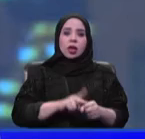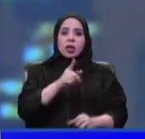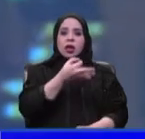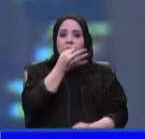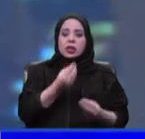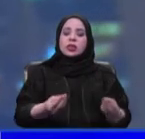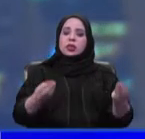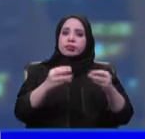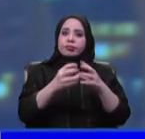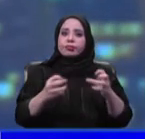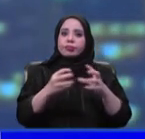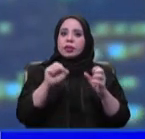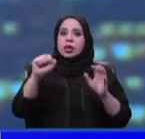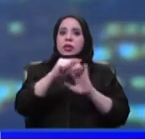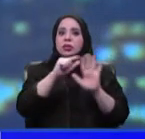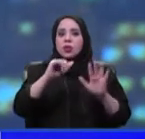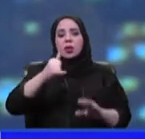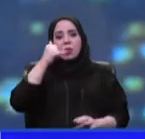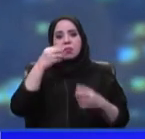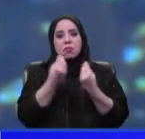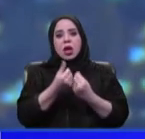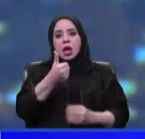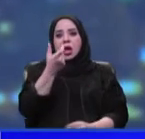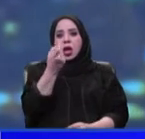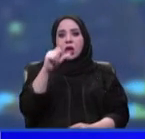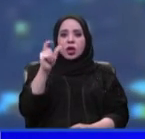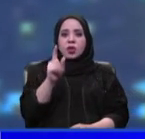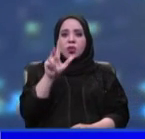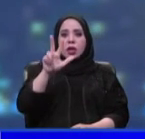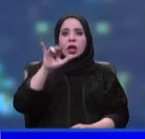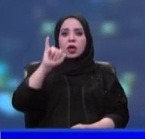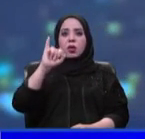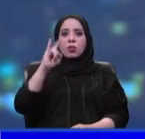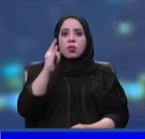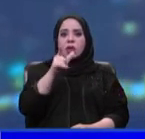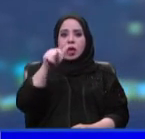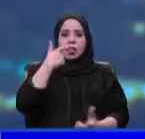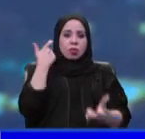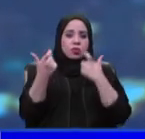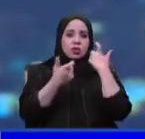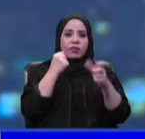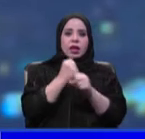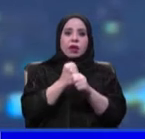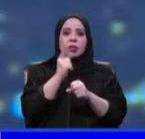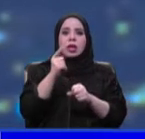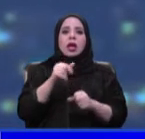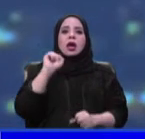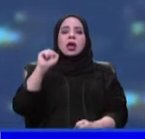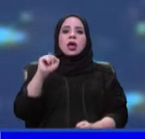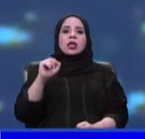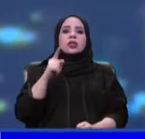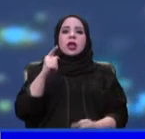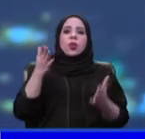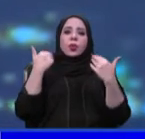وللحديث أكثر حول هذا الموضوع معنا عبر الهاتف السيد أنور يوسف الملا، مشرف العمليات بإدارة الأرصاد الجوية